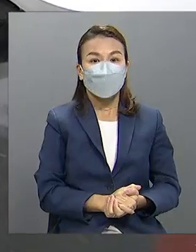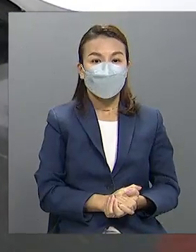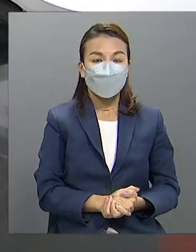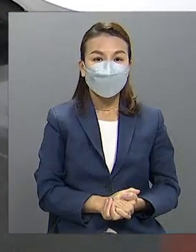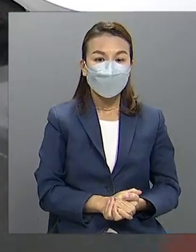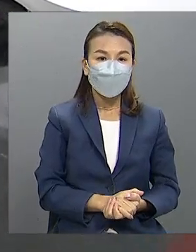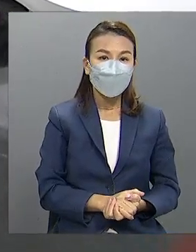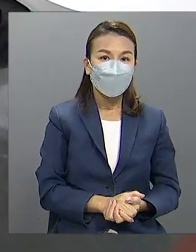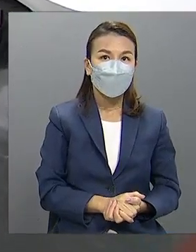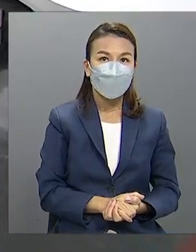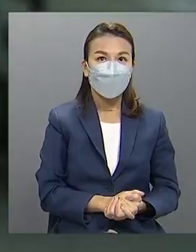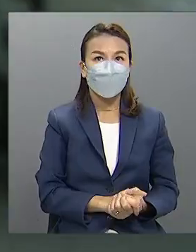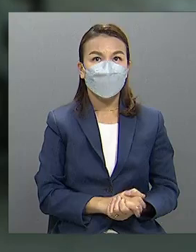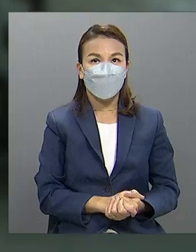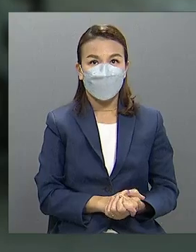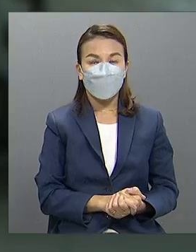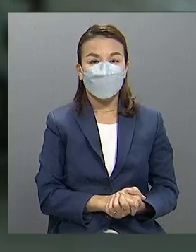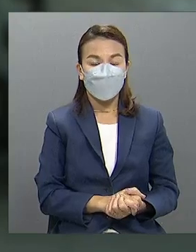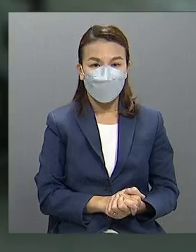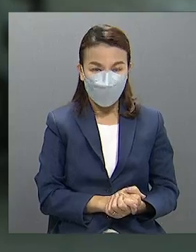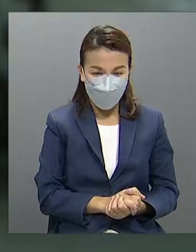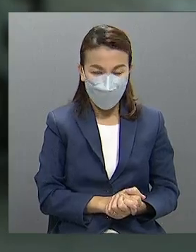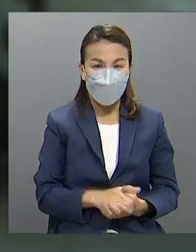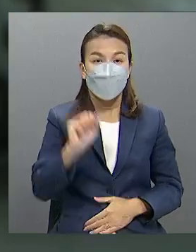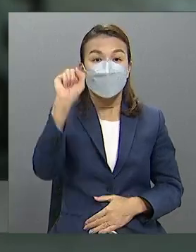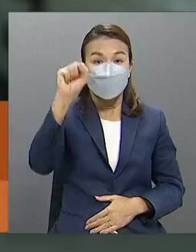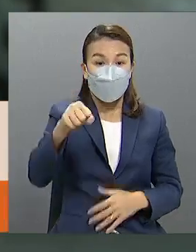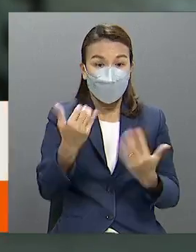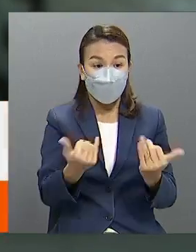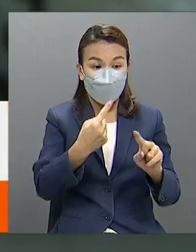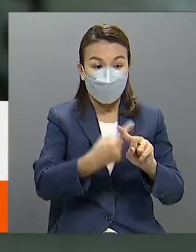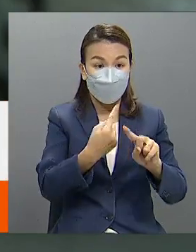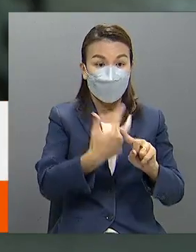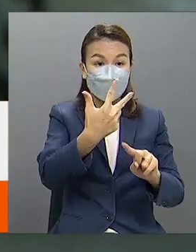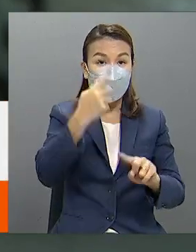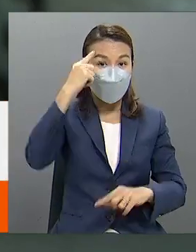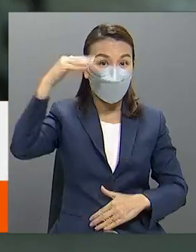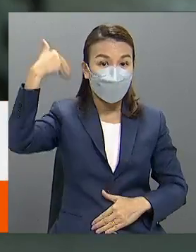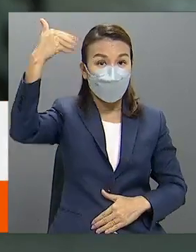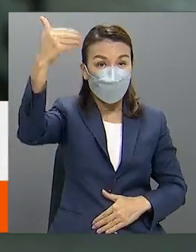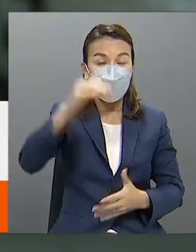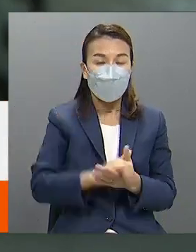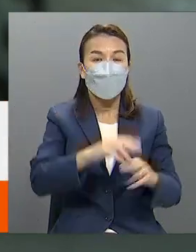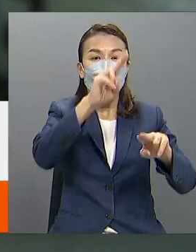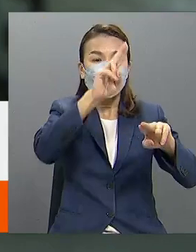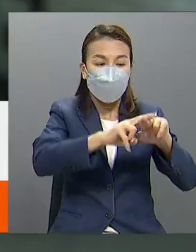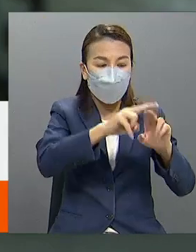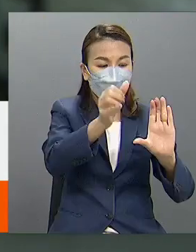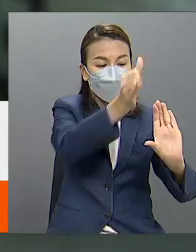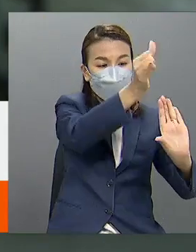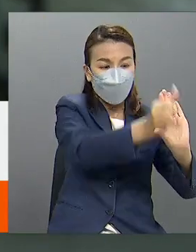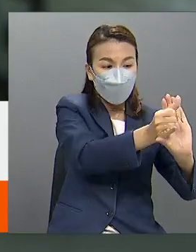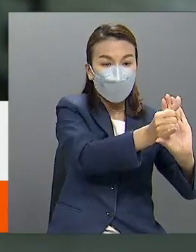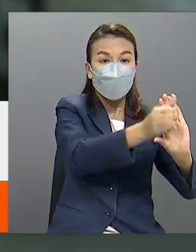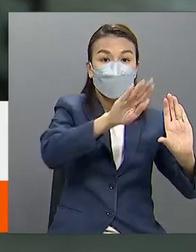คุณพรวดีคุณจีราชาตาค่ะแน่นอนค่ะว่าในอีก3เดือนข้างหน้านี้คาซีจะกลายเป็นปัจจัยหลักของหลายครอบครัวค่ะแต่ว่าจำนว